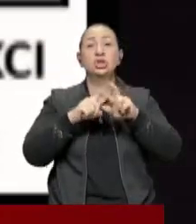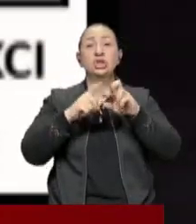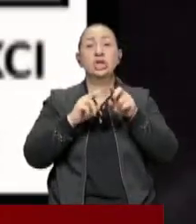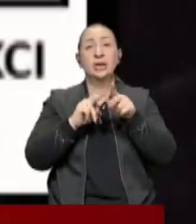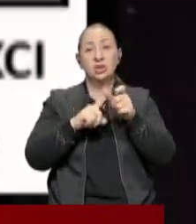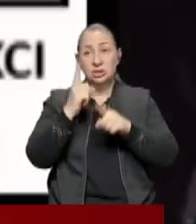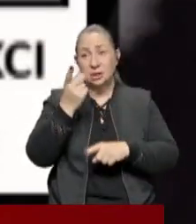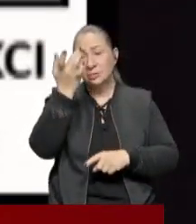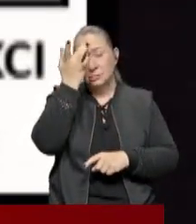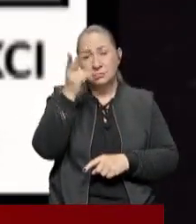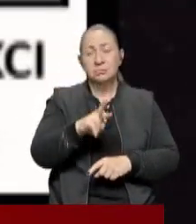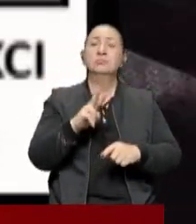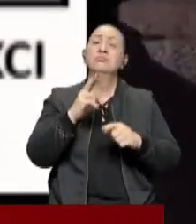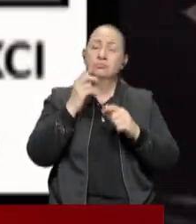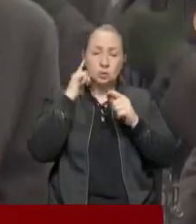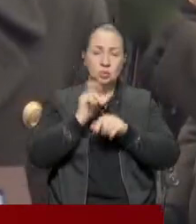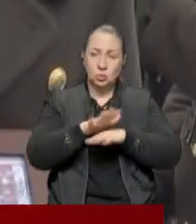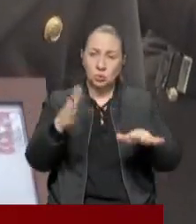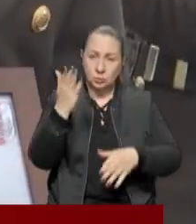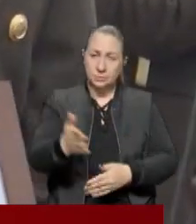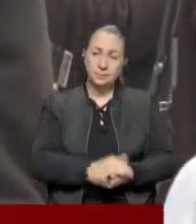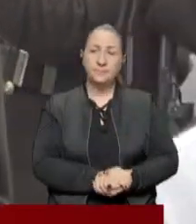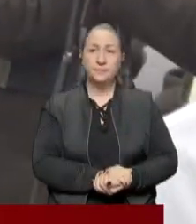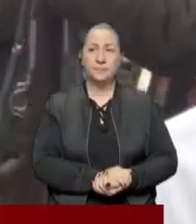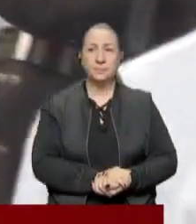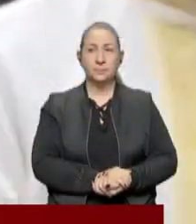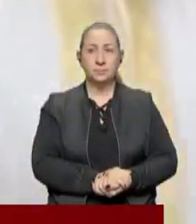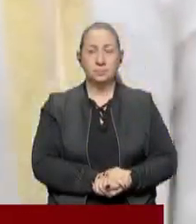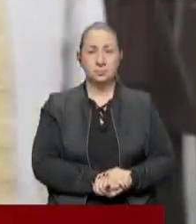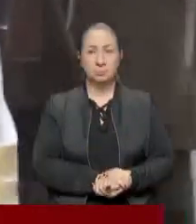şehit düştüğünü duyurdu Milli Savunma Bakanlığı.